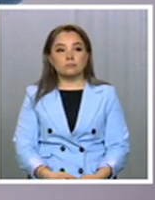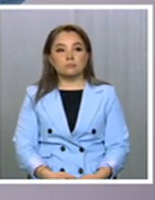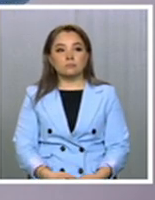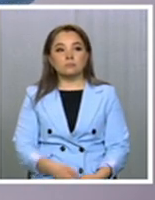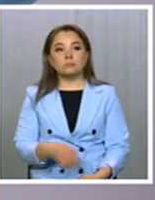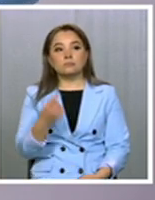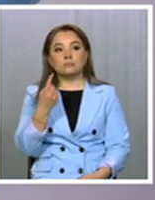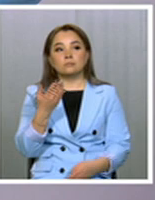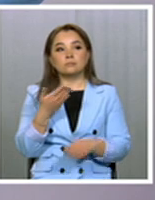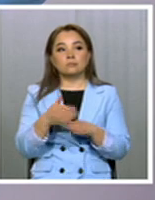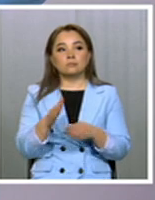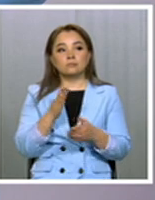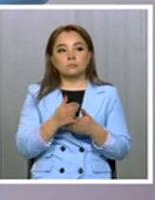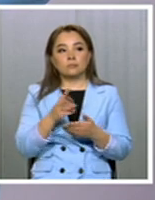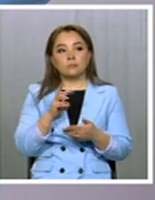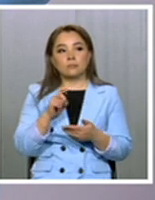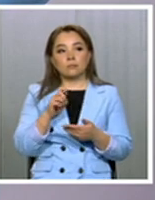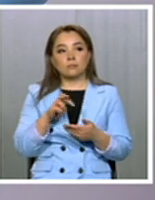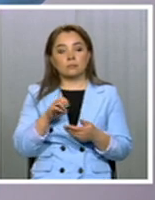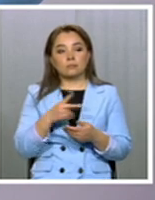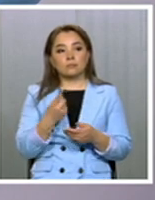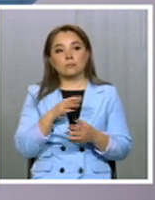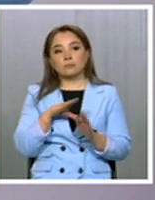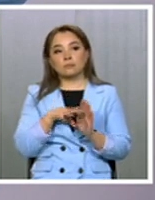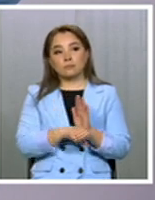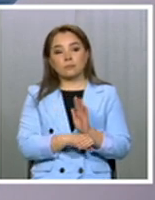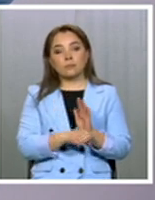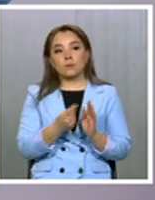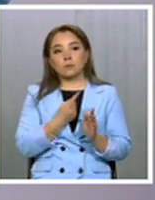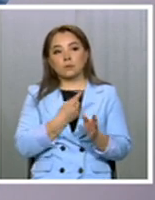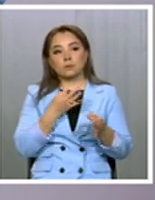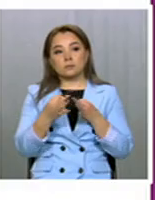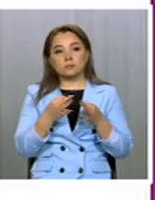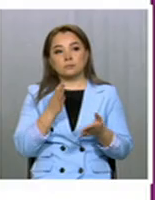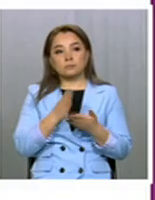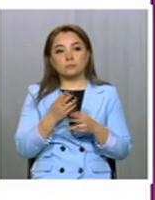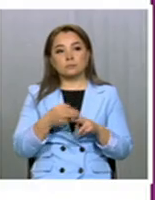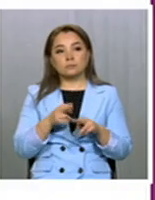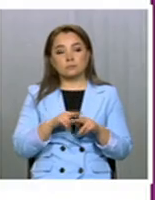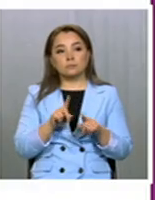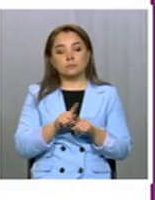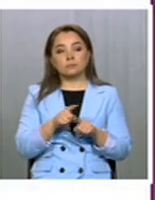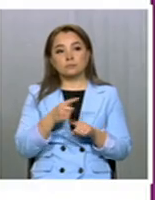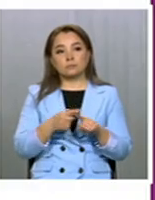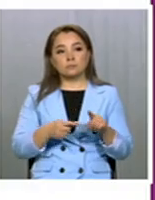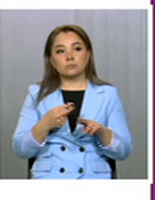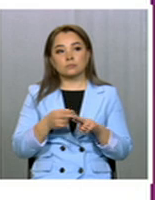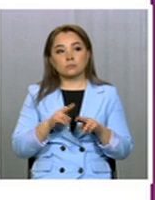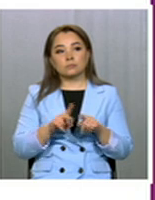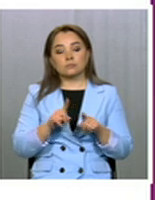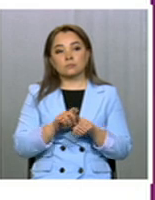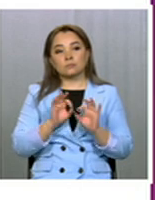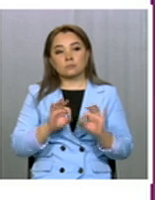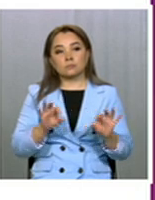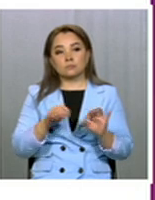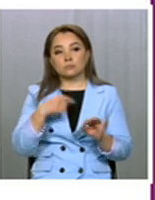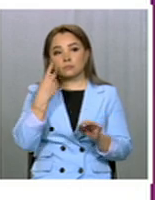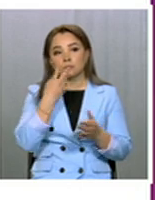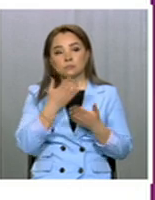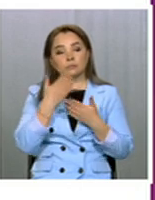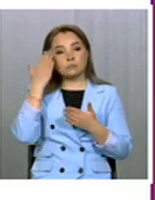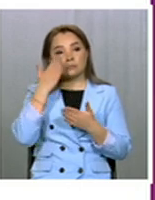Бірінші бөлім Махамбеттің соңғы монологы деп аталады. Бұл бөлімде Махамбеттің көрген түсін айтып, ақындық